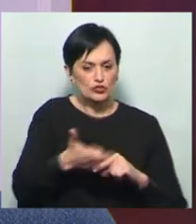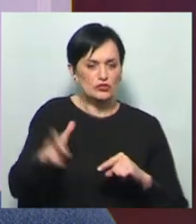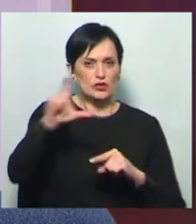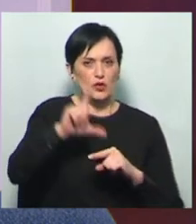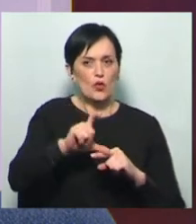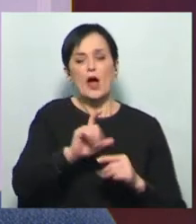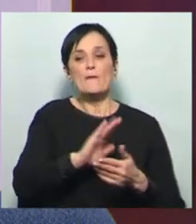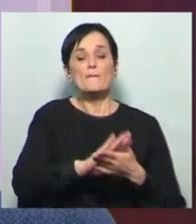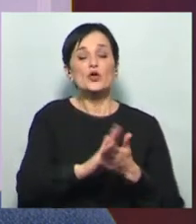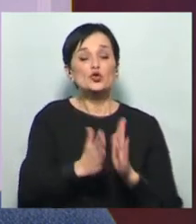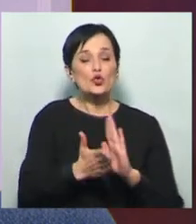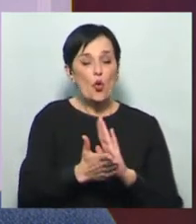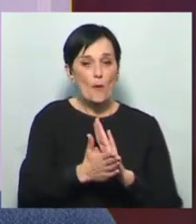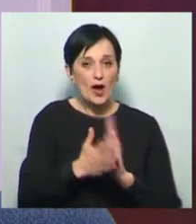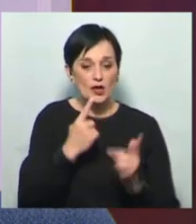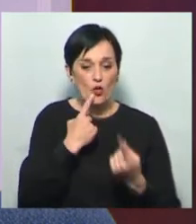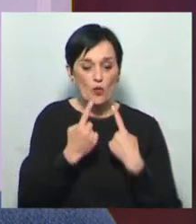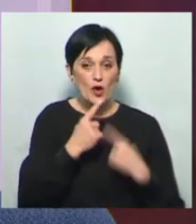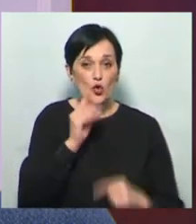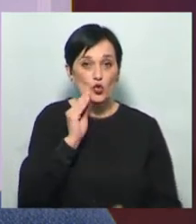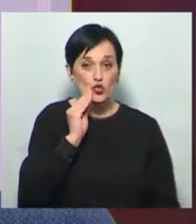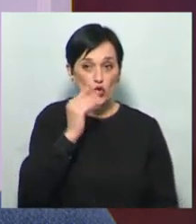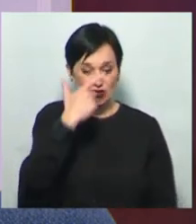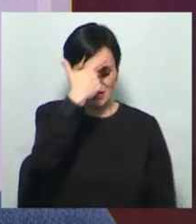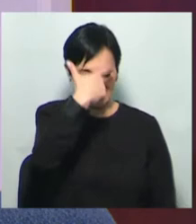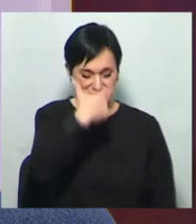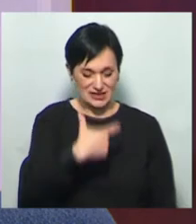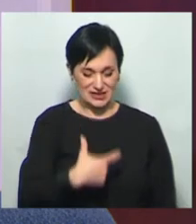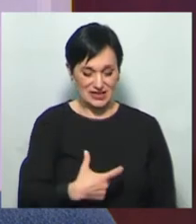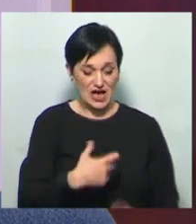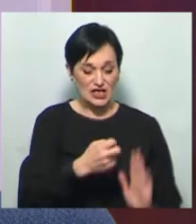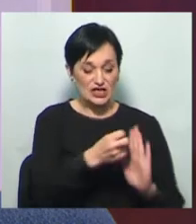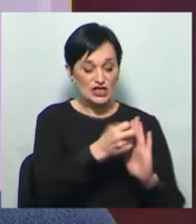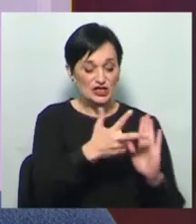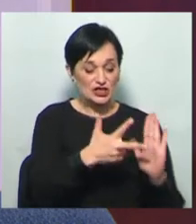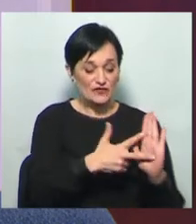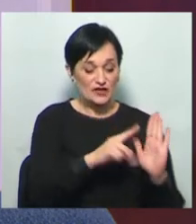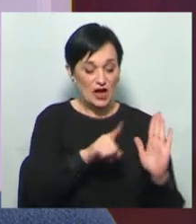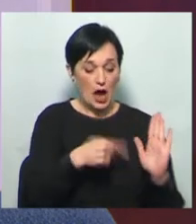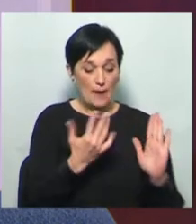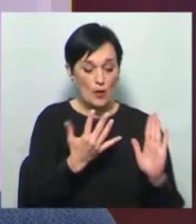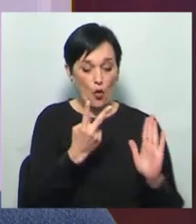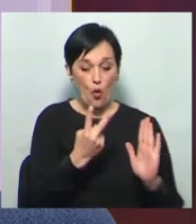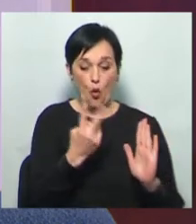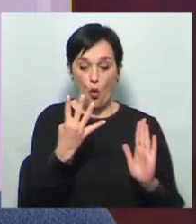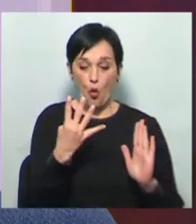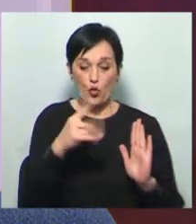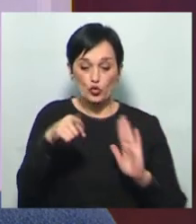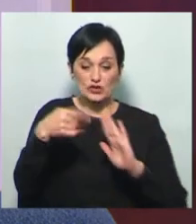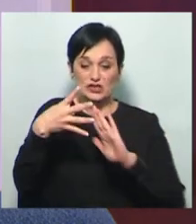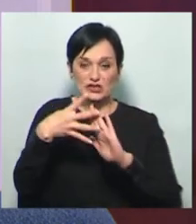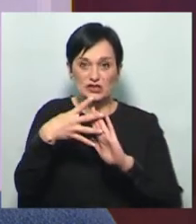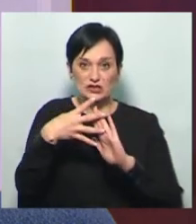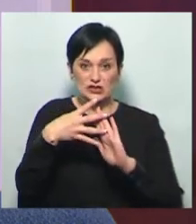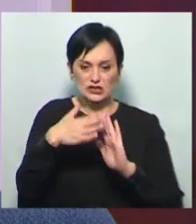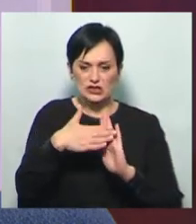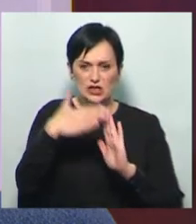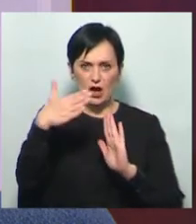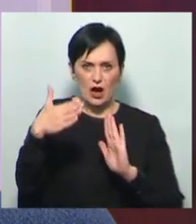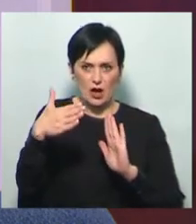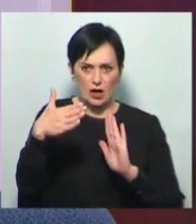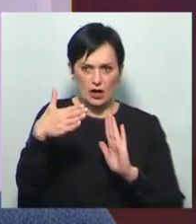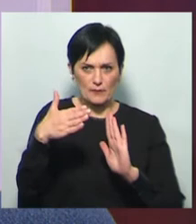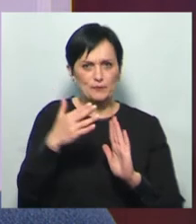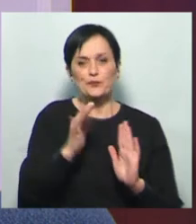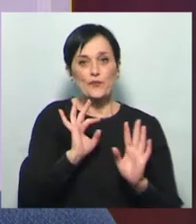ლაპარაკია მდგომარეობაზე, როდესაც სხეულის მასის ინდექსი 18.5-დან 24.9-ის ჩათვლით